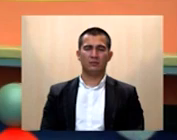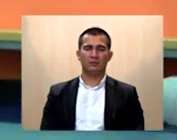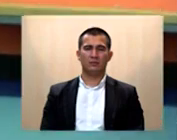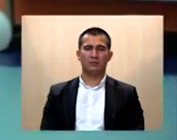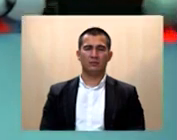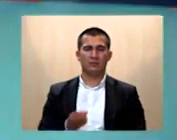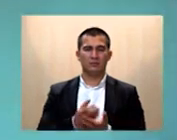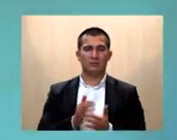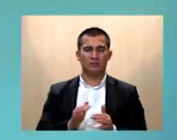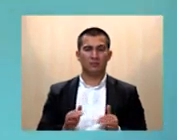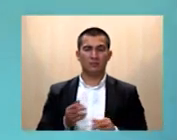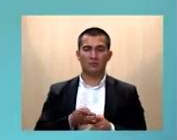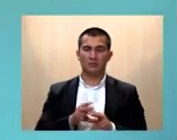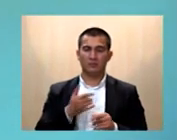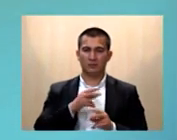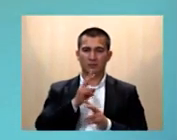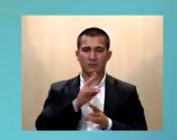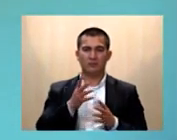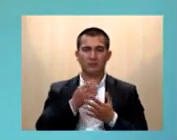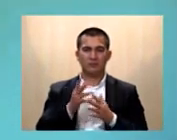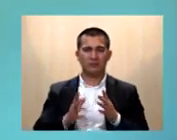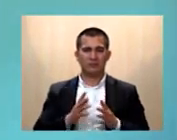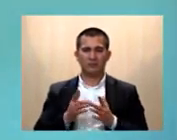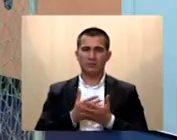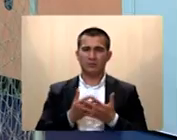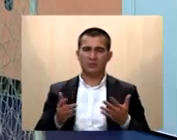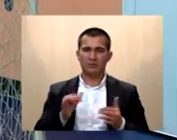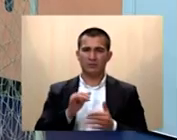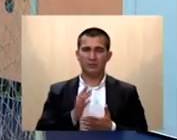Aziz o'quvchilar, bu ko'rsatayotgan mashqlarimizni uy sharoitida